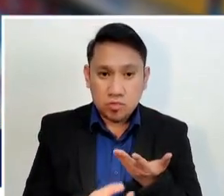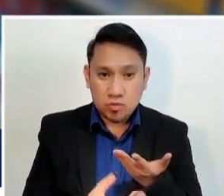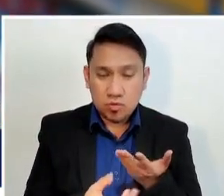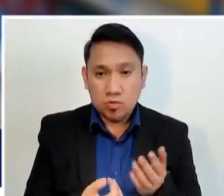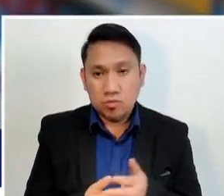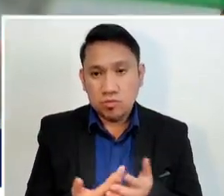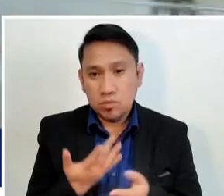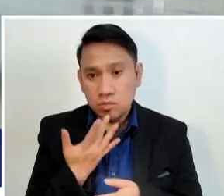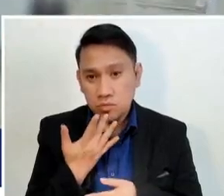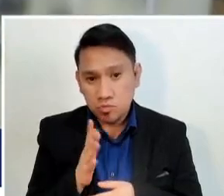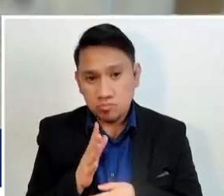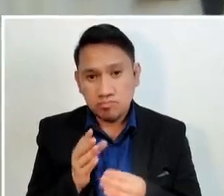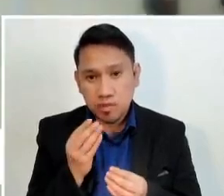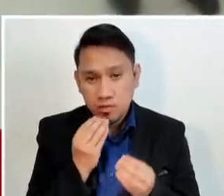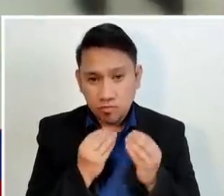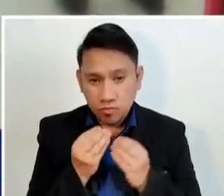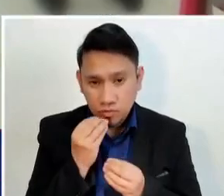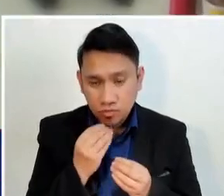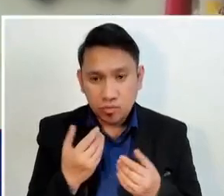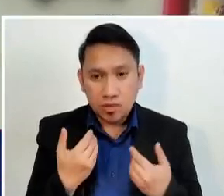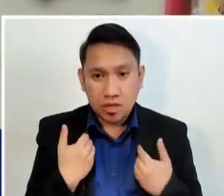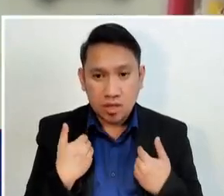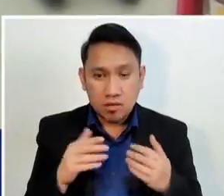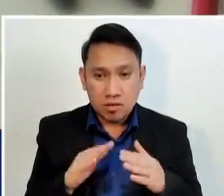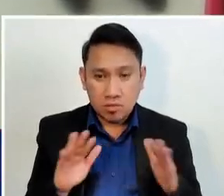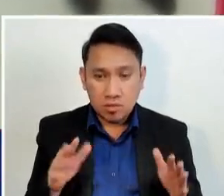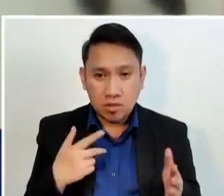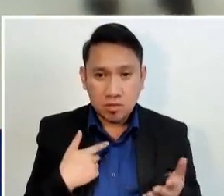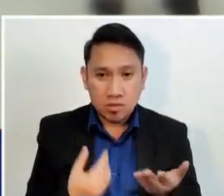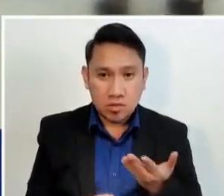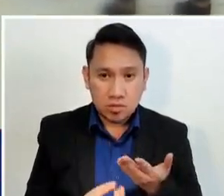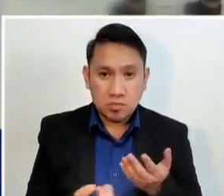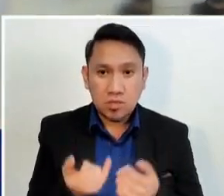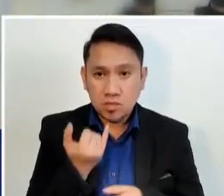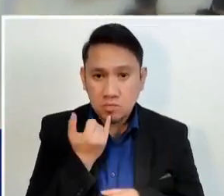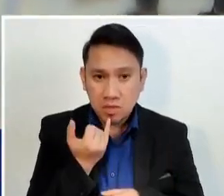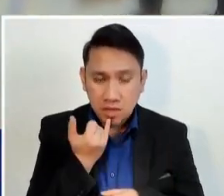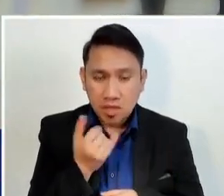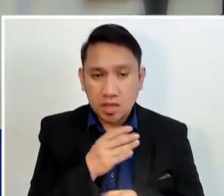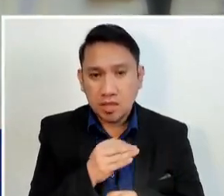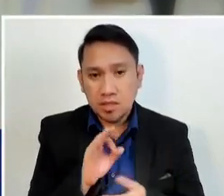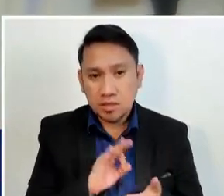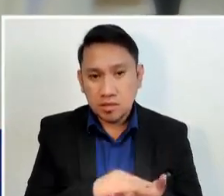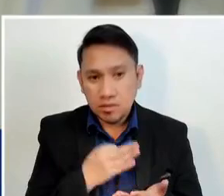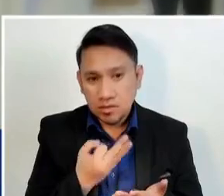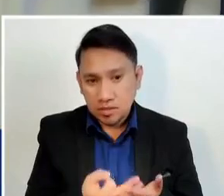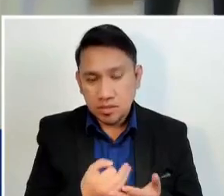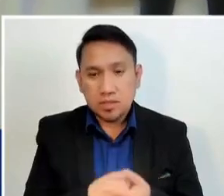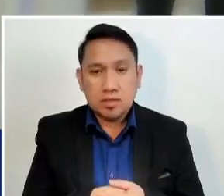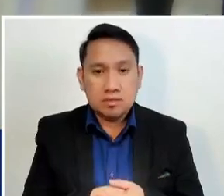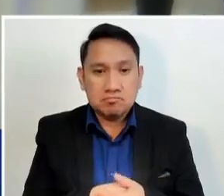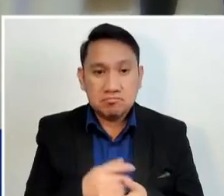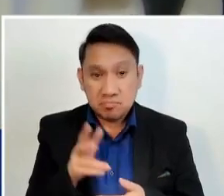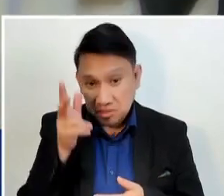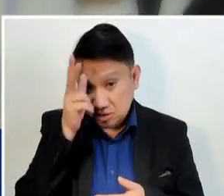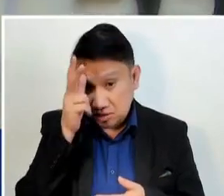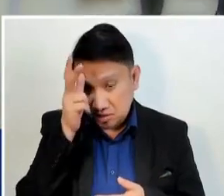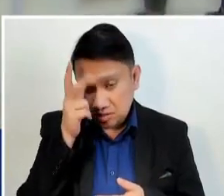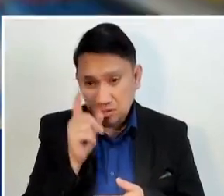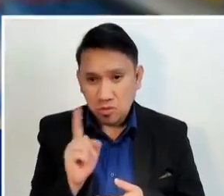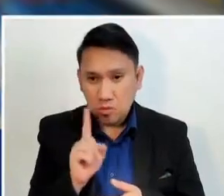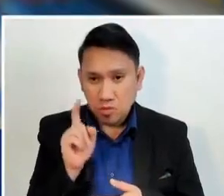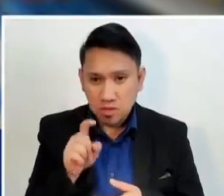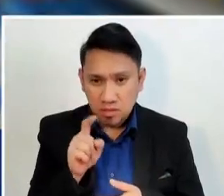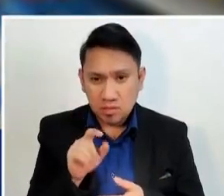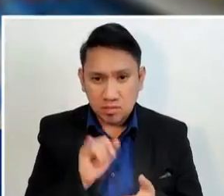masarap na pagkain. May mga anak ako, niluluto namin spaghetti, fried chicken. Kung ano lang yung kailangan mo, yun lang ang